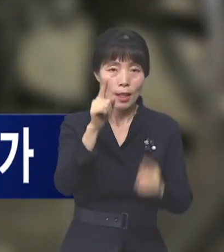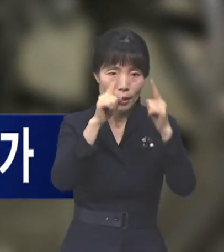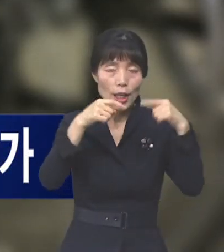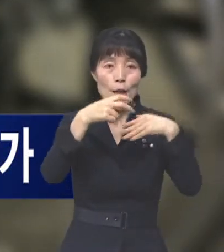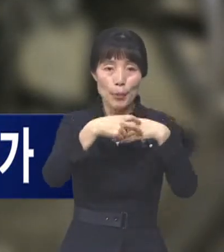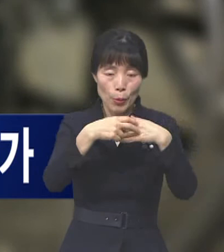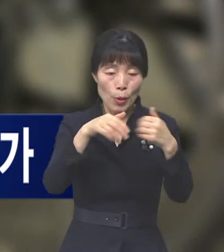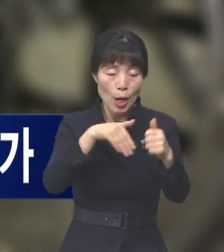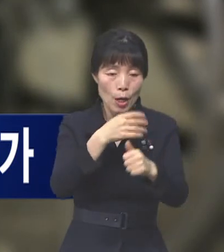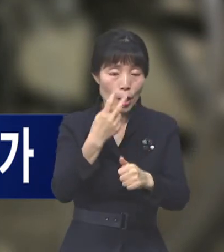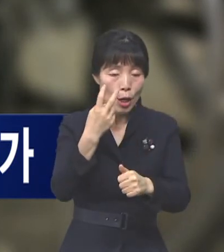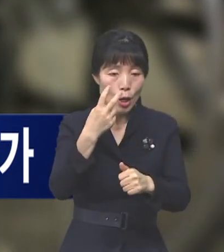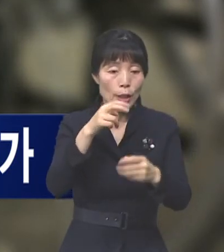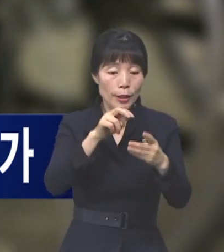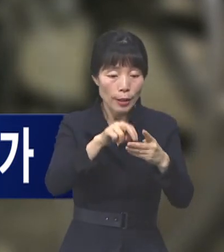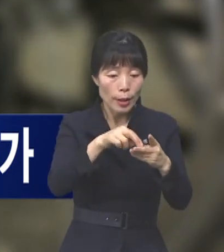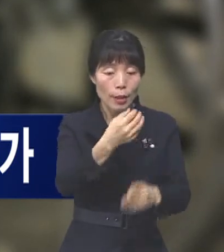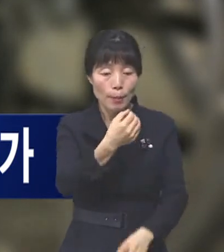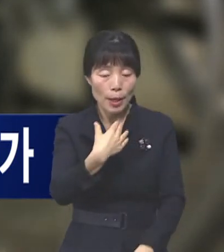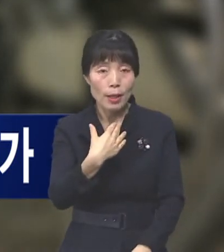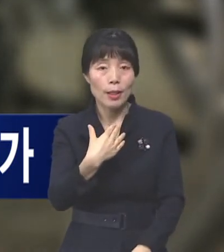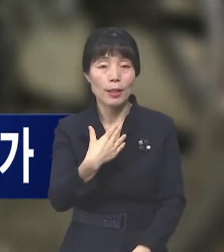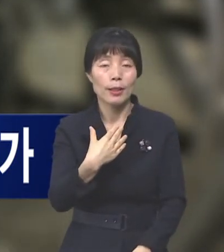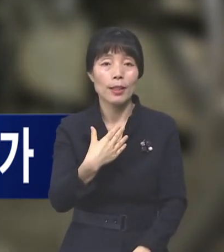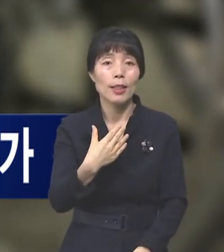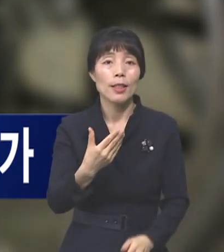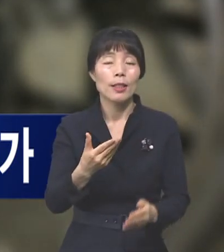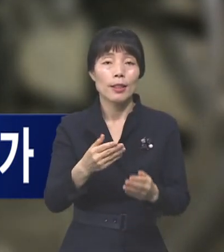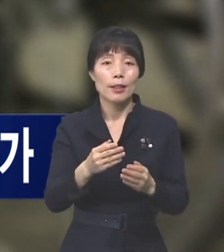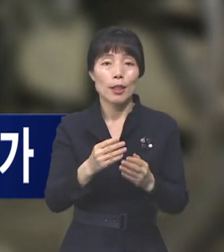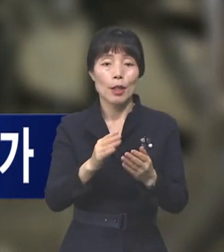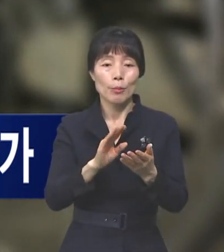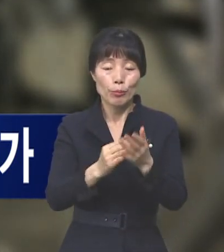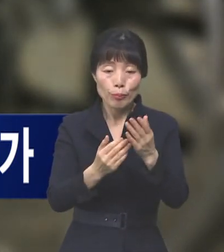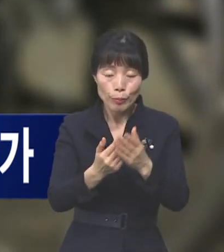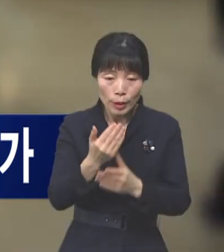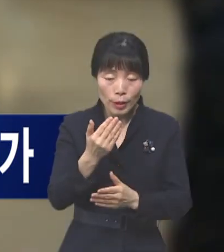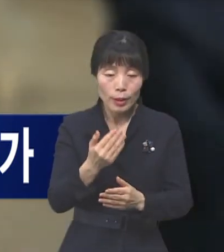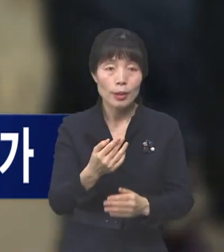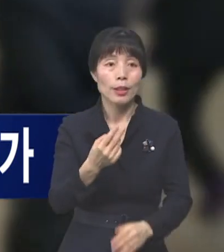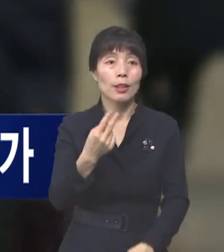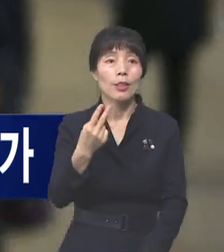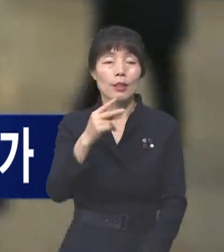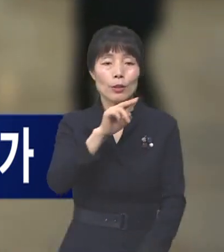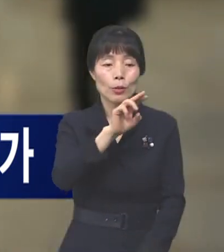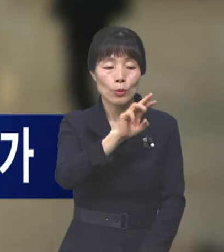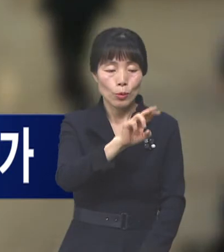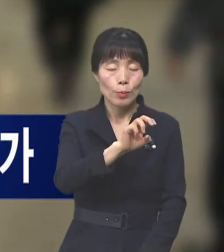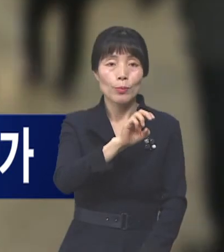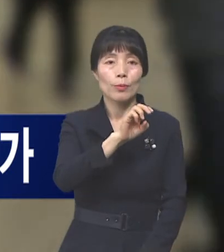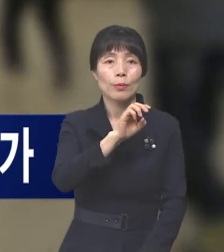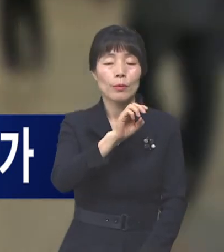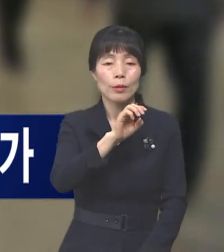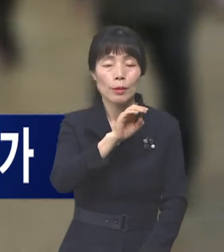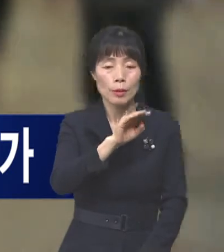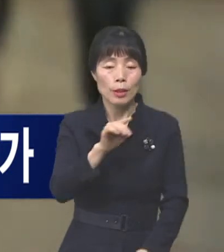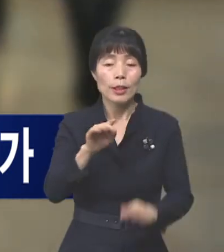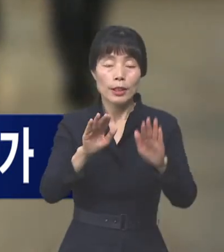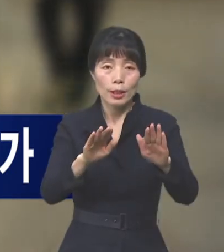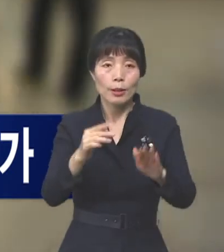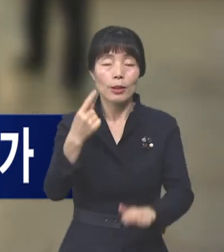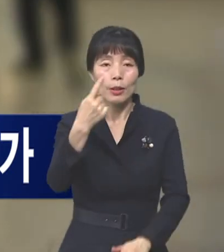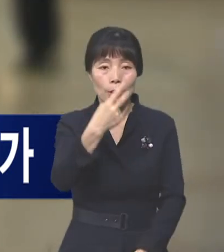환경보건센터는 인구 1만 명당 알레르기 비염 진료 인원이 2004년 724명에서 2018년